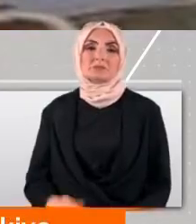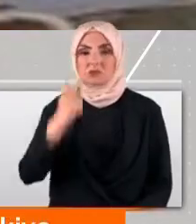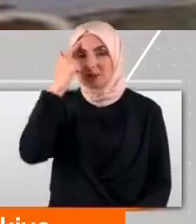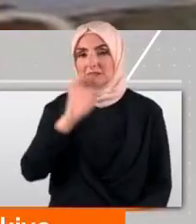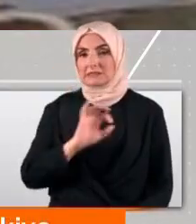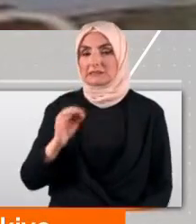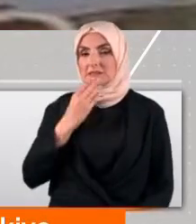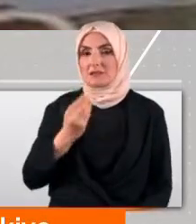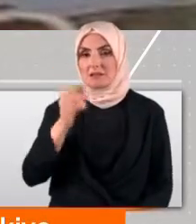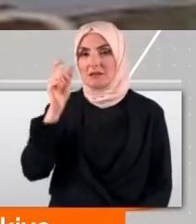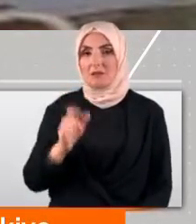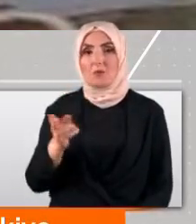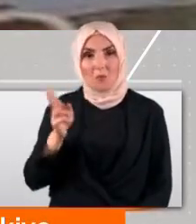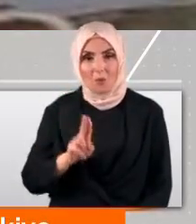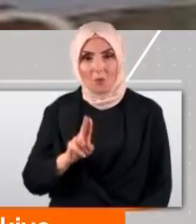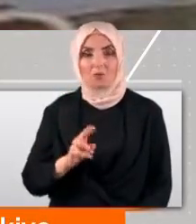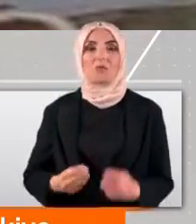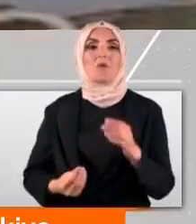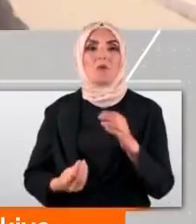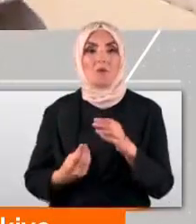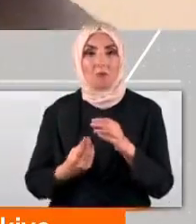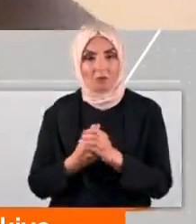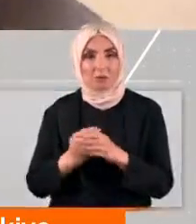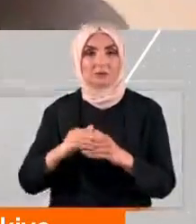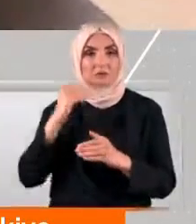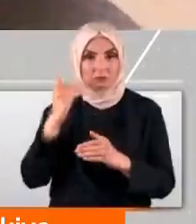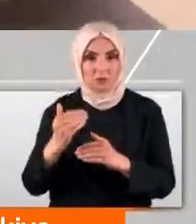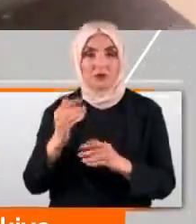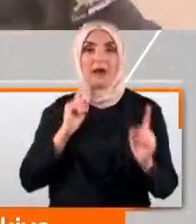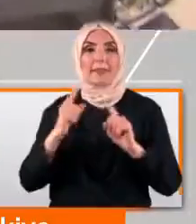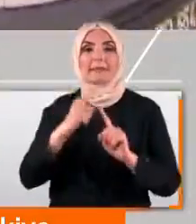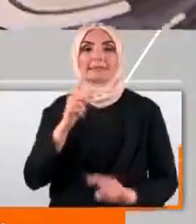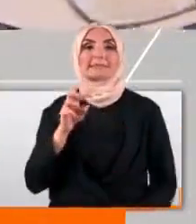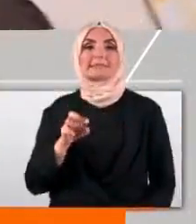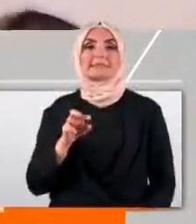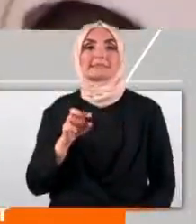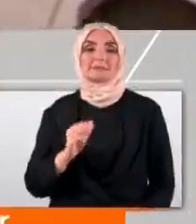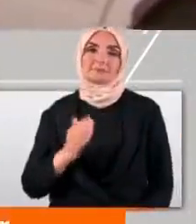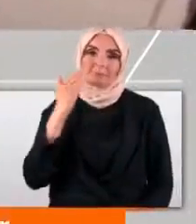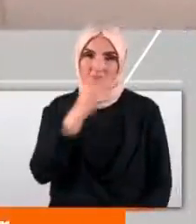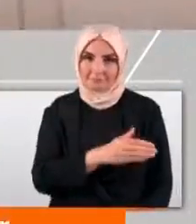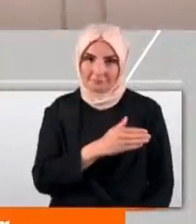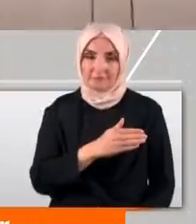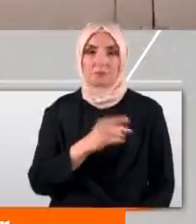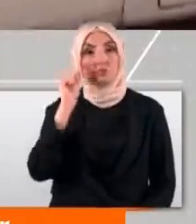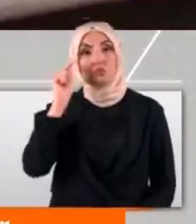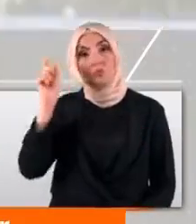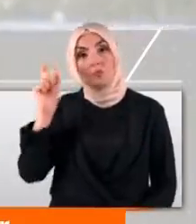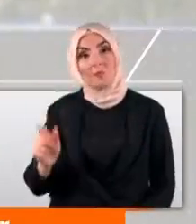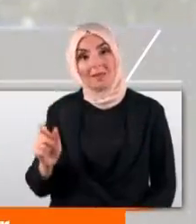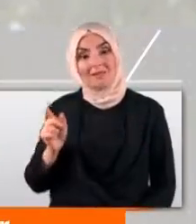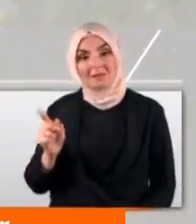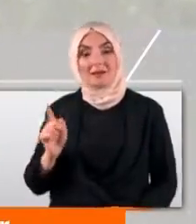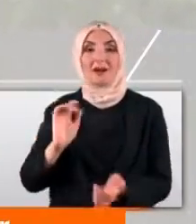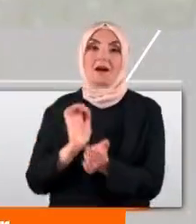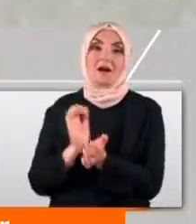bedeninin bulunmasının ardından aile adli tıp kurumuna gitti. Katil zanlısı da ailenin yanına giderek başsağlığında bulundu ama